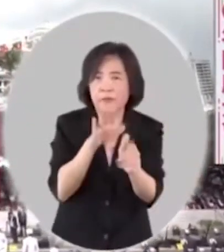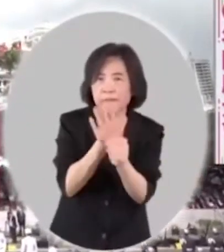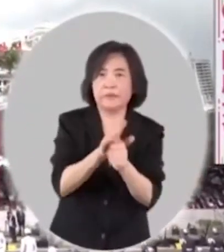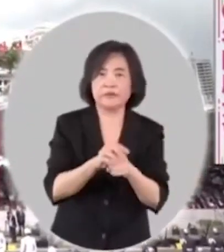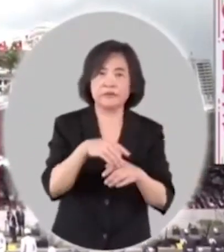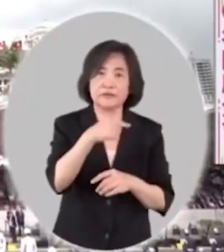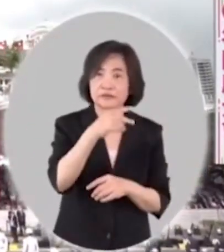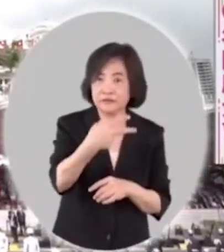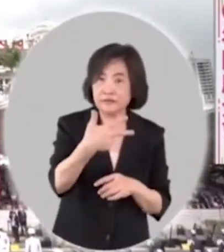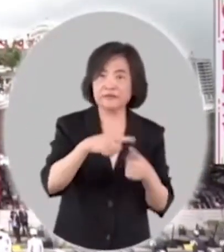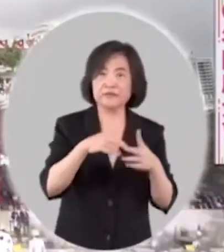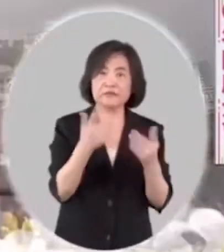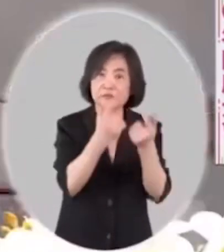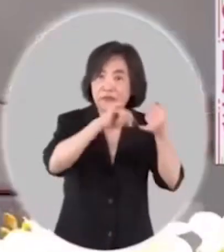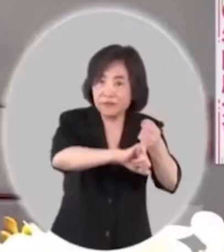G7、